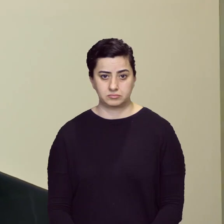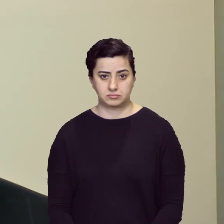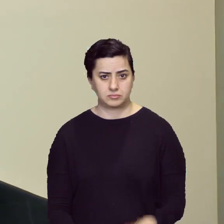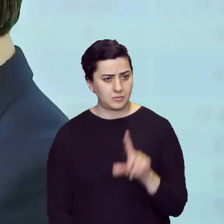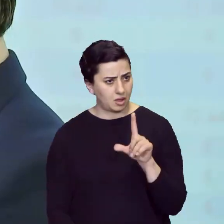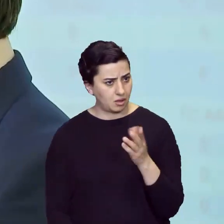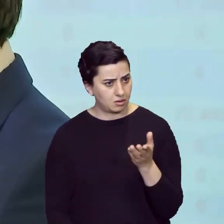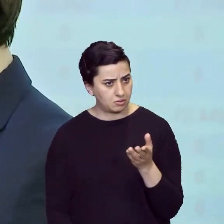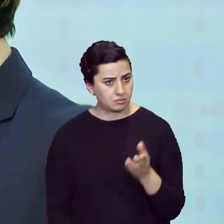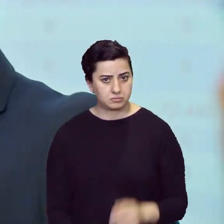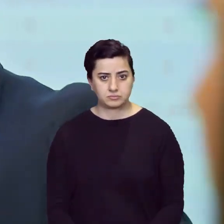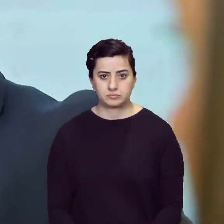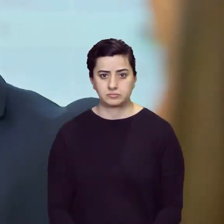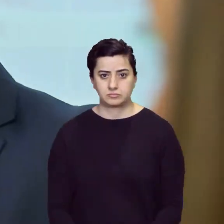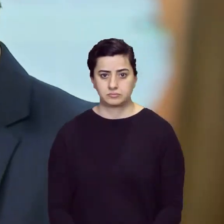Leyla.